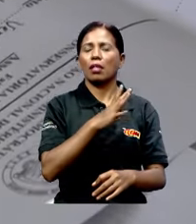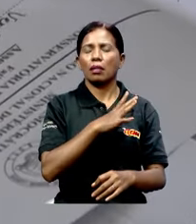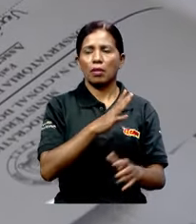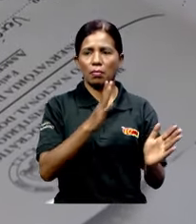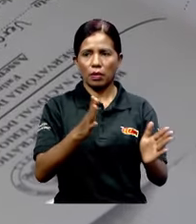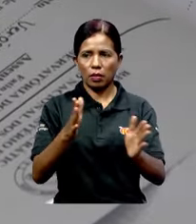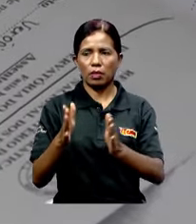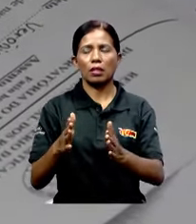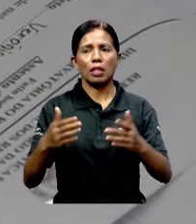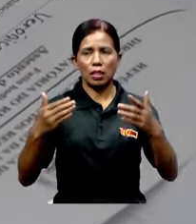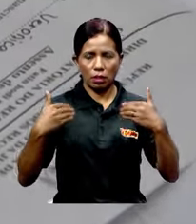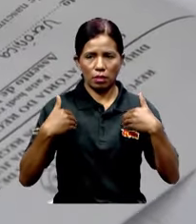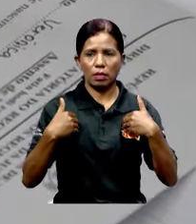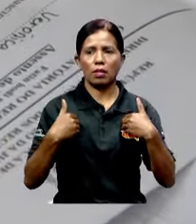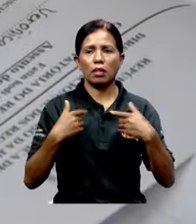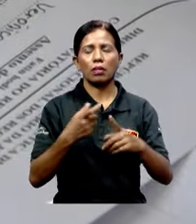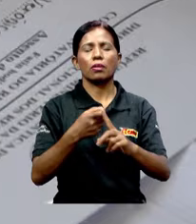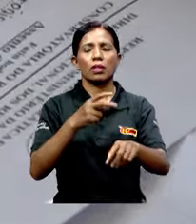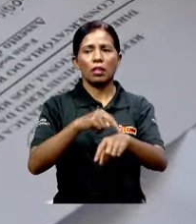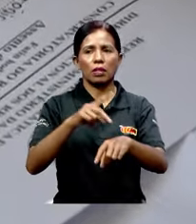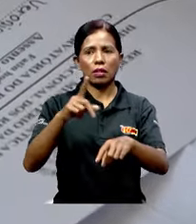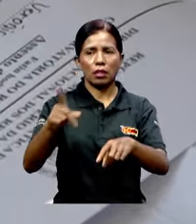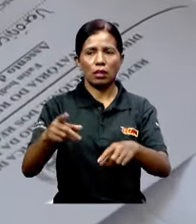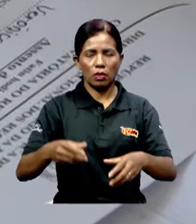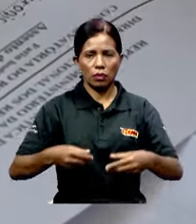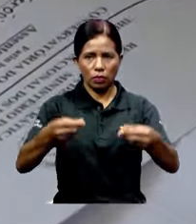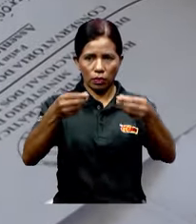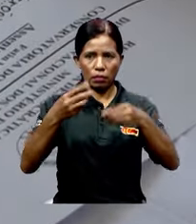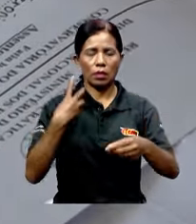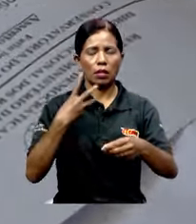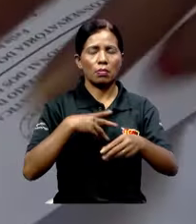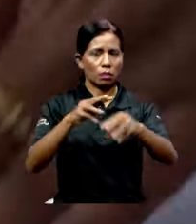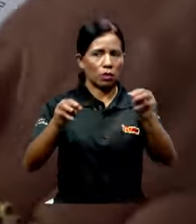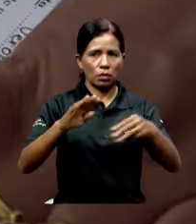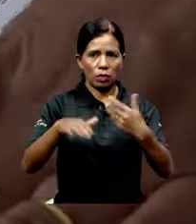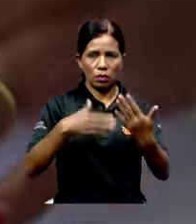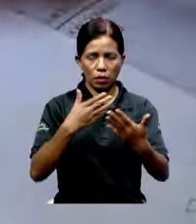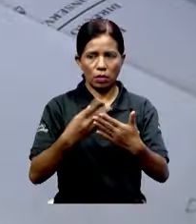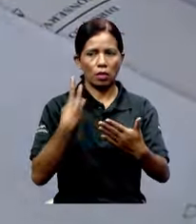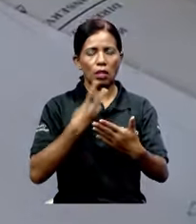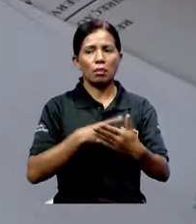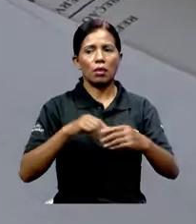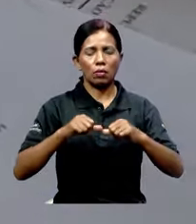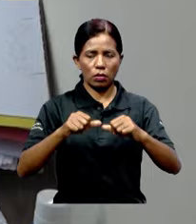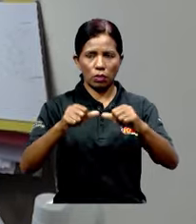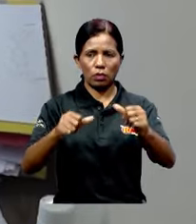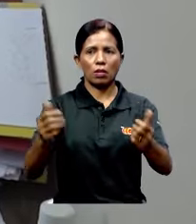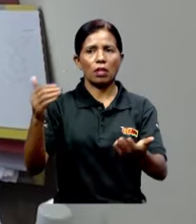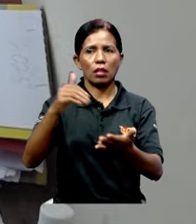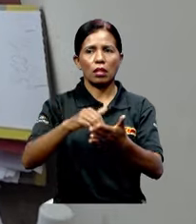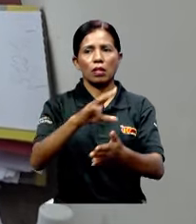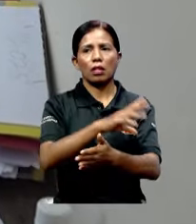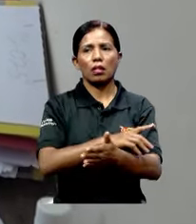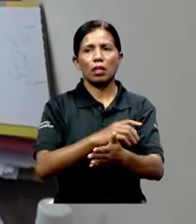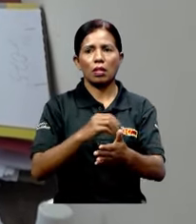quando iha ona, husi nacional, distribui mai ami municipio hototo, então ami continua imiti que era suelo fale, certirá o